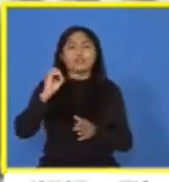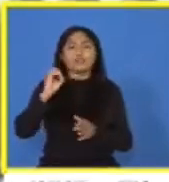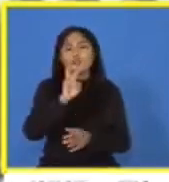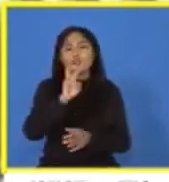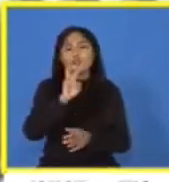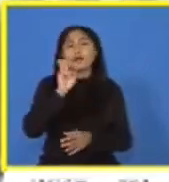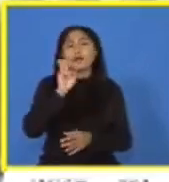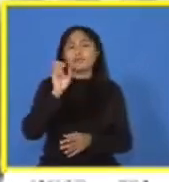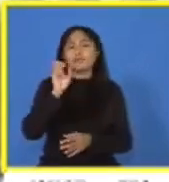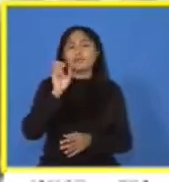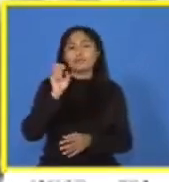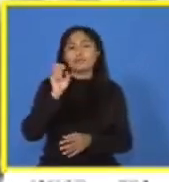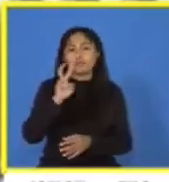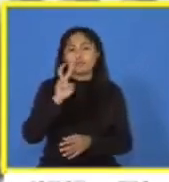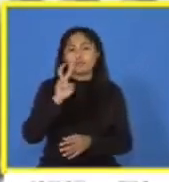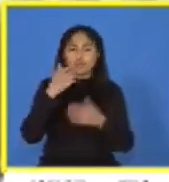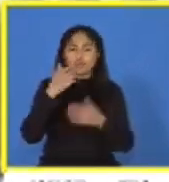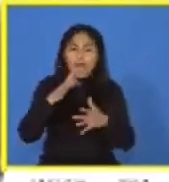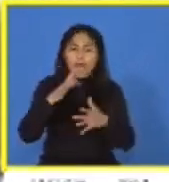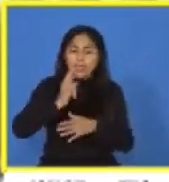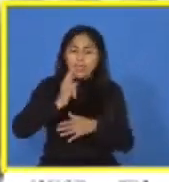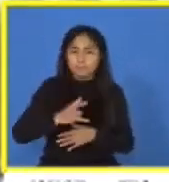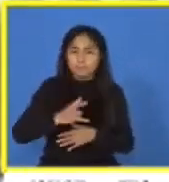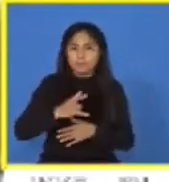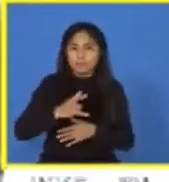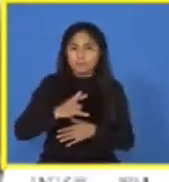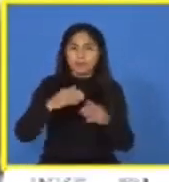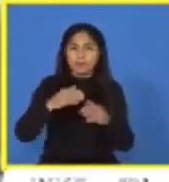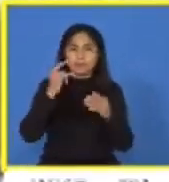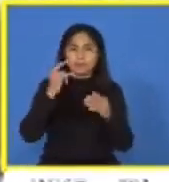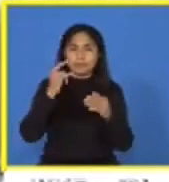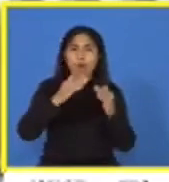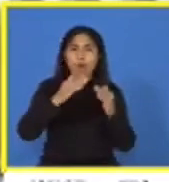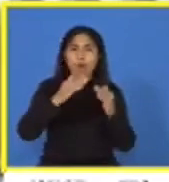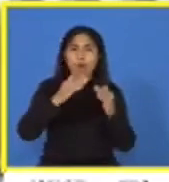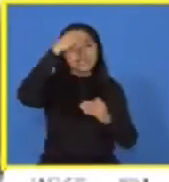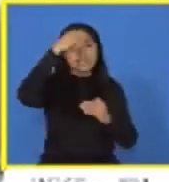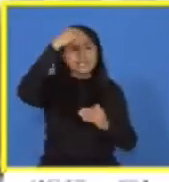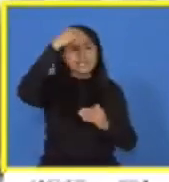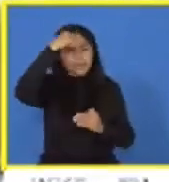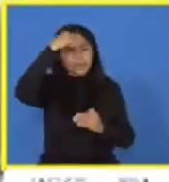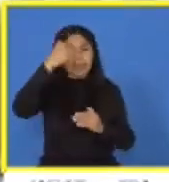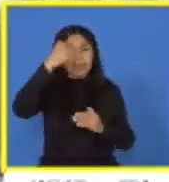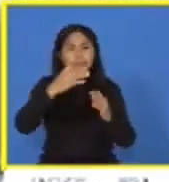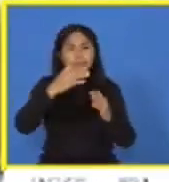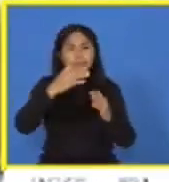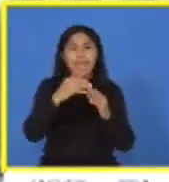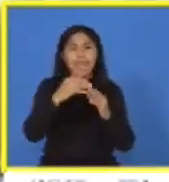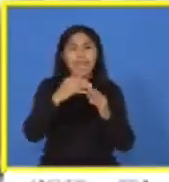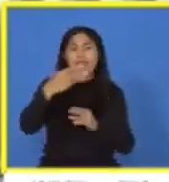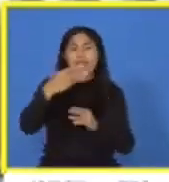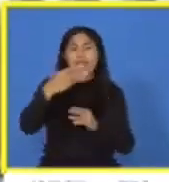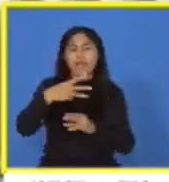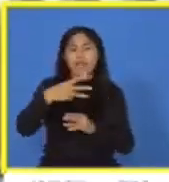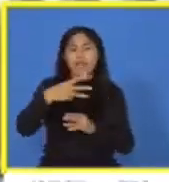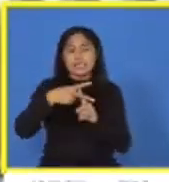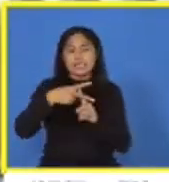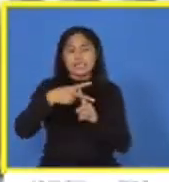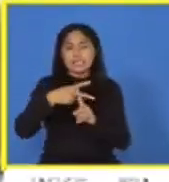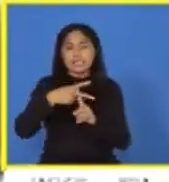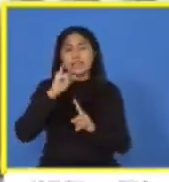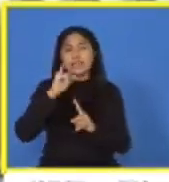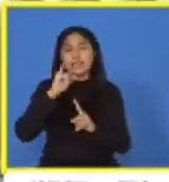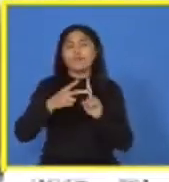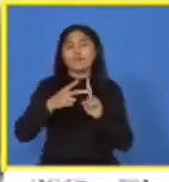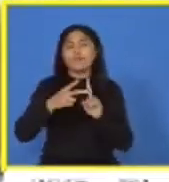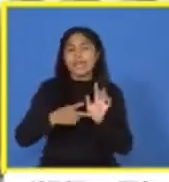2020 juga kita sudah tetapkan penetapan rumah sakit rujukan penanggulangan infeksi penyakit emerging tertentu di Provinsi